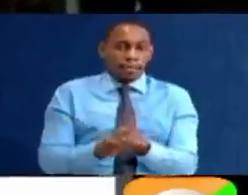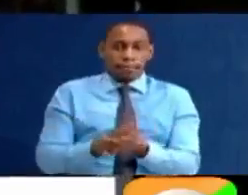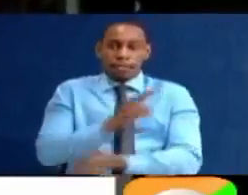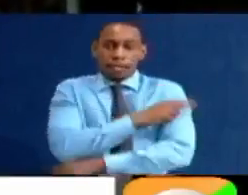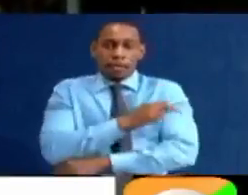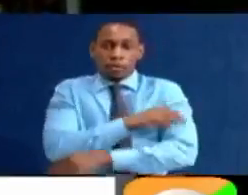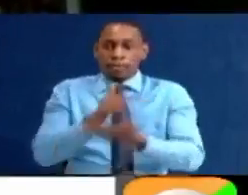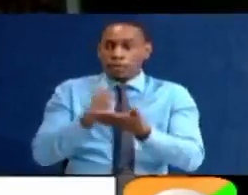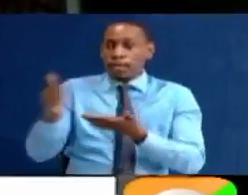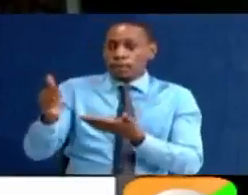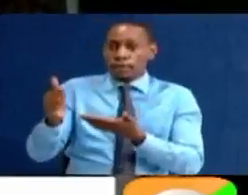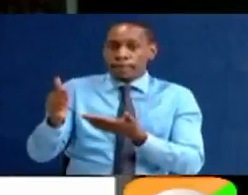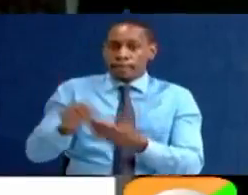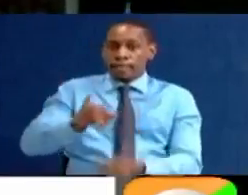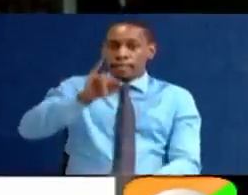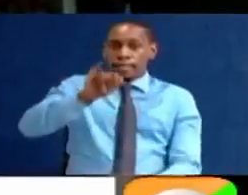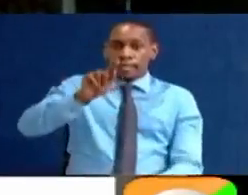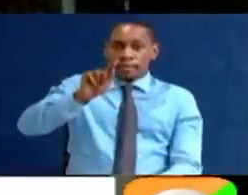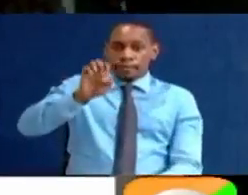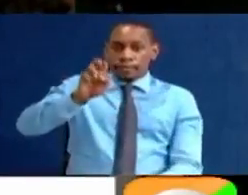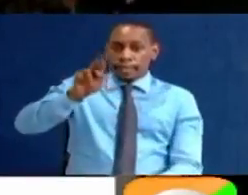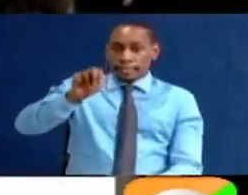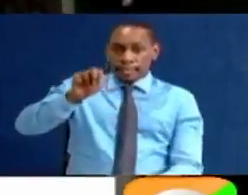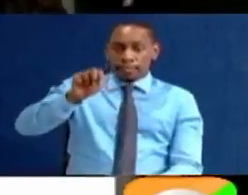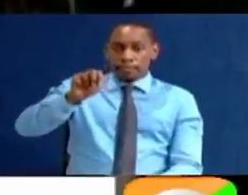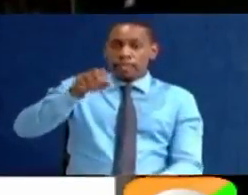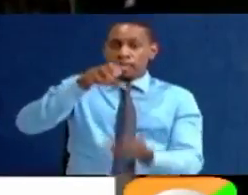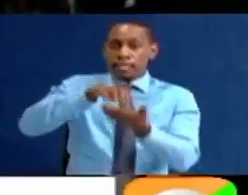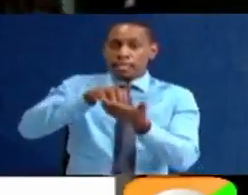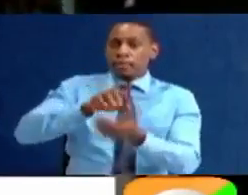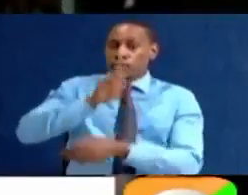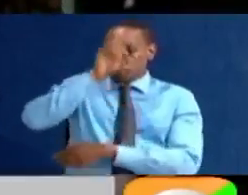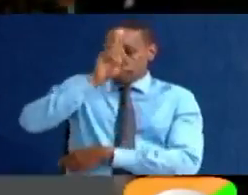hospitali ya rufaa ya Iten na wako katika hali mahututi.